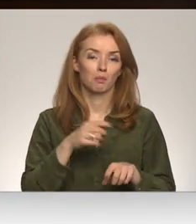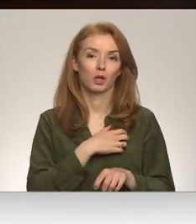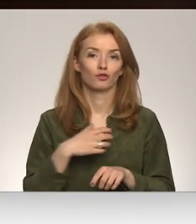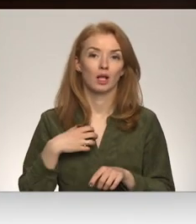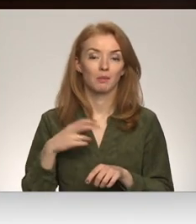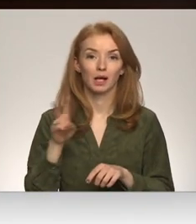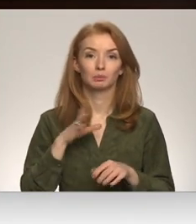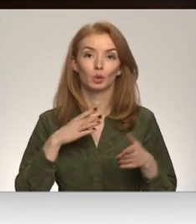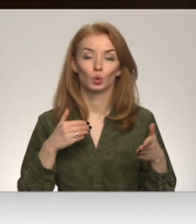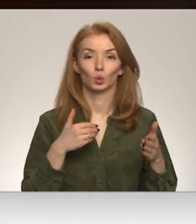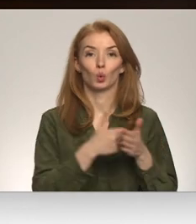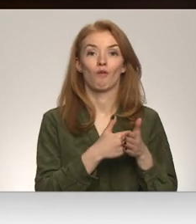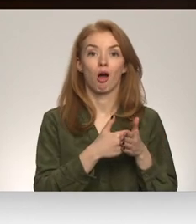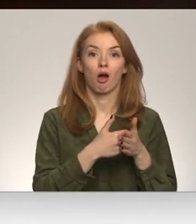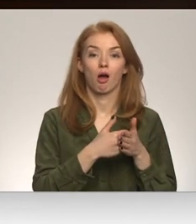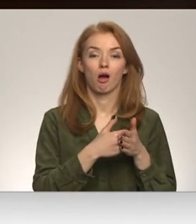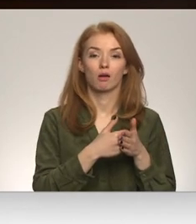pašvaldības, kuras bija tuvāk tam visam klāt,